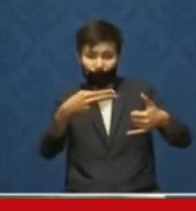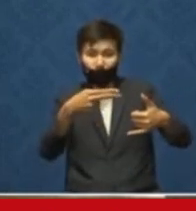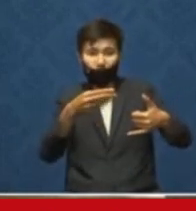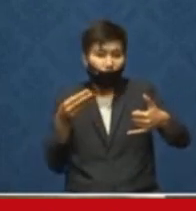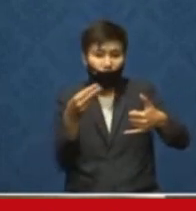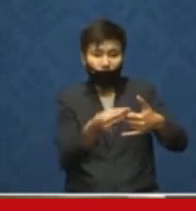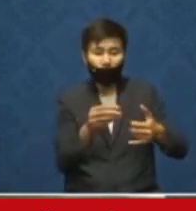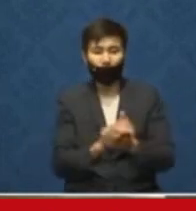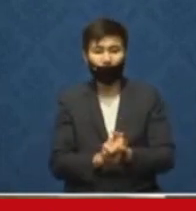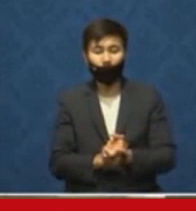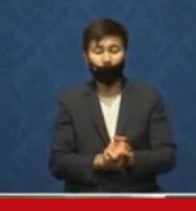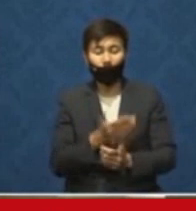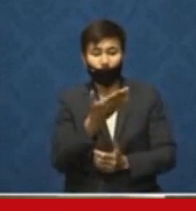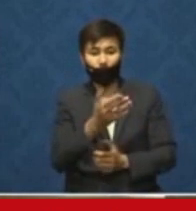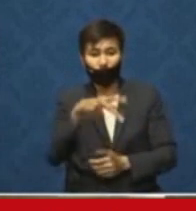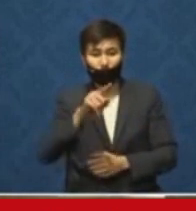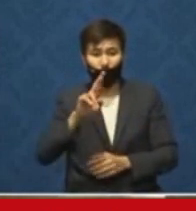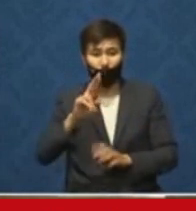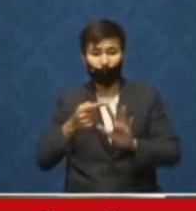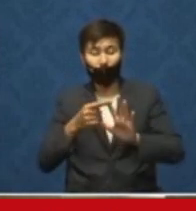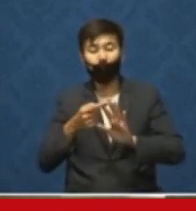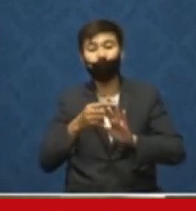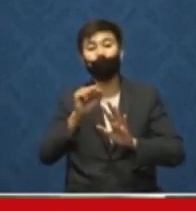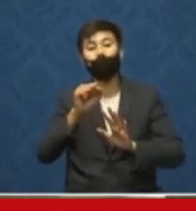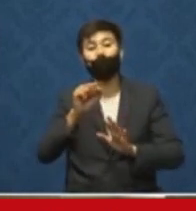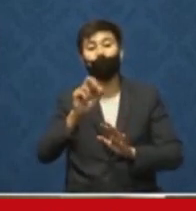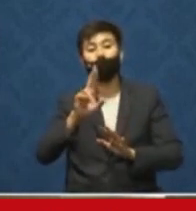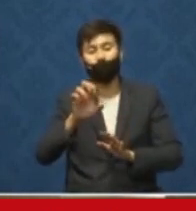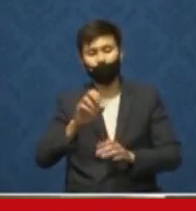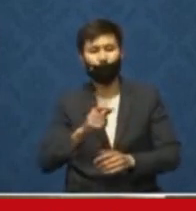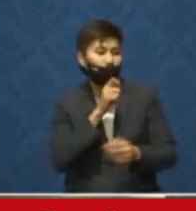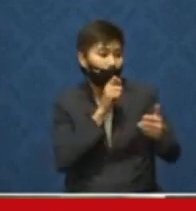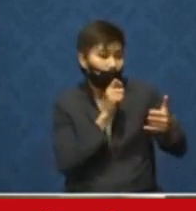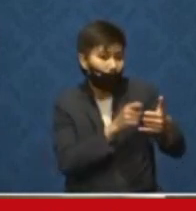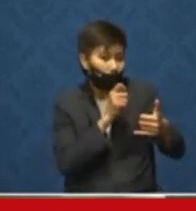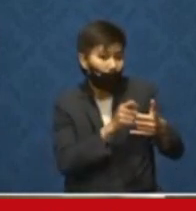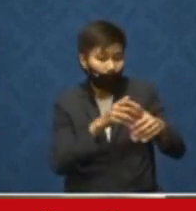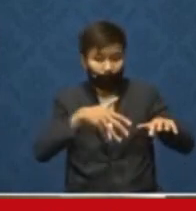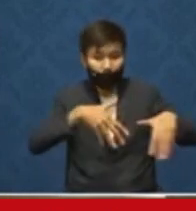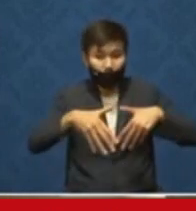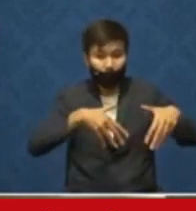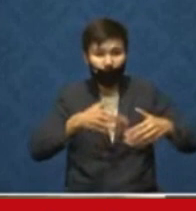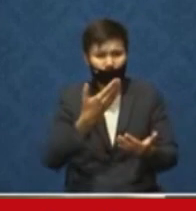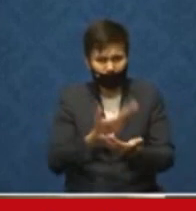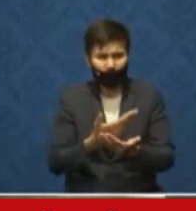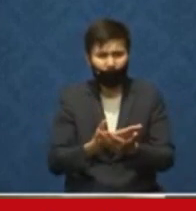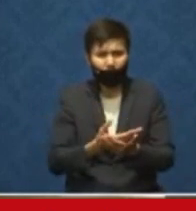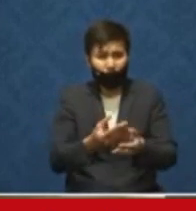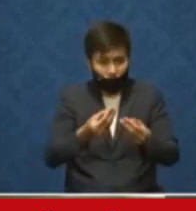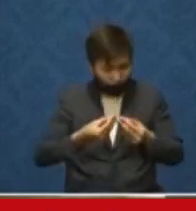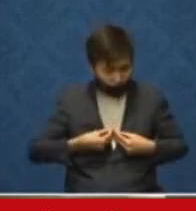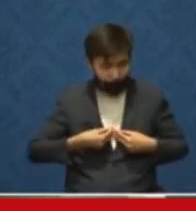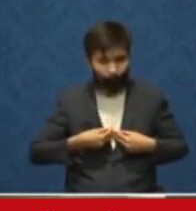หมื่นมีหัวละหมื่นนะชาวบ้านเนี่ยว่าแต่คุณประเสริฐจะลงทองบอกว่า